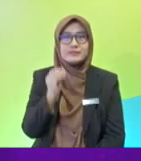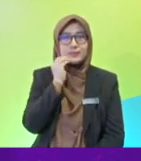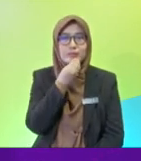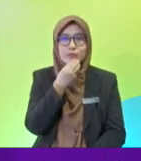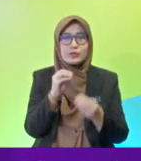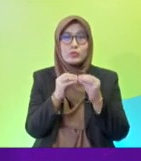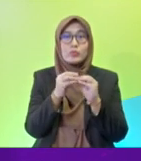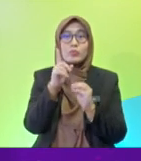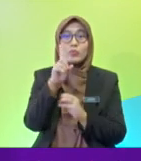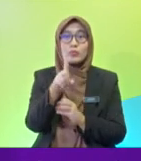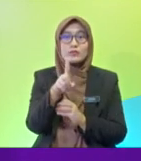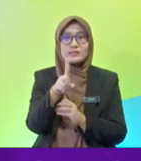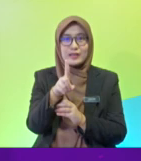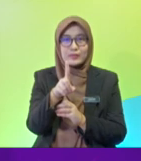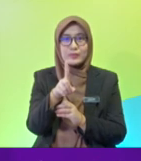bumbu saya